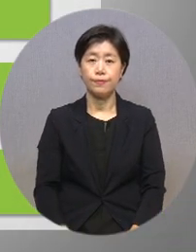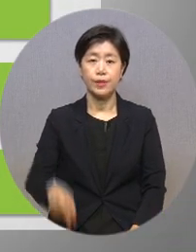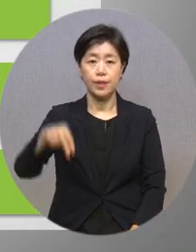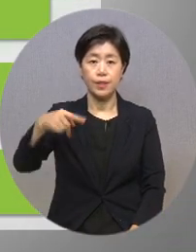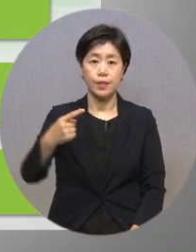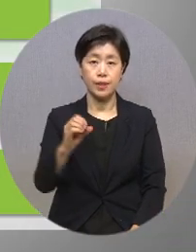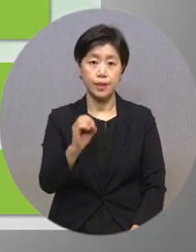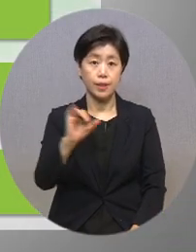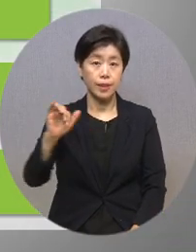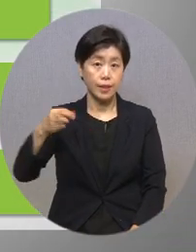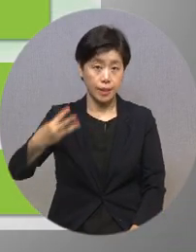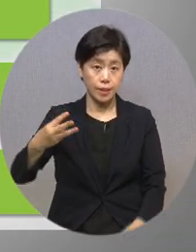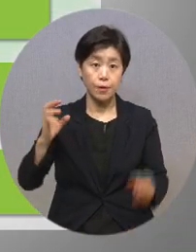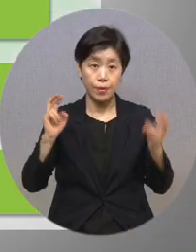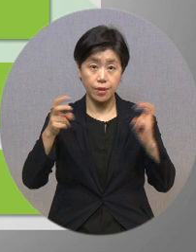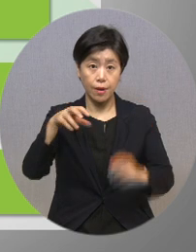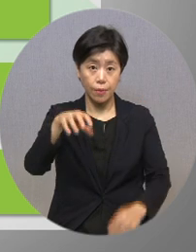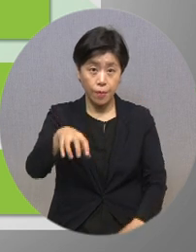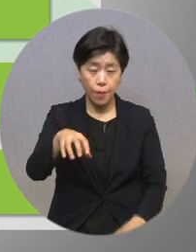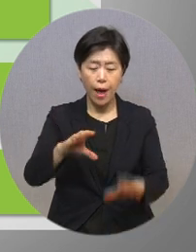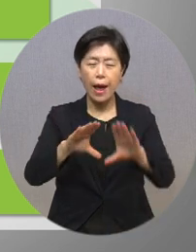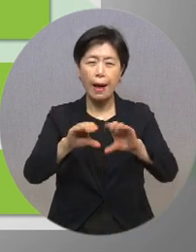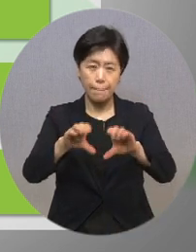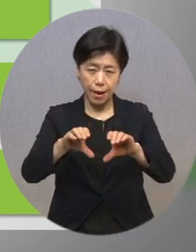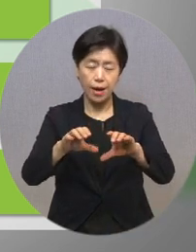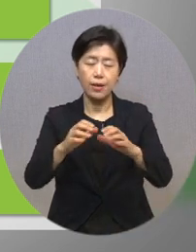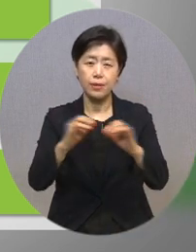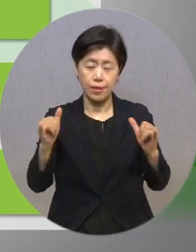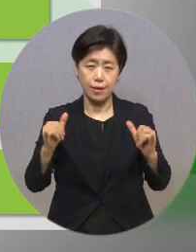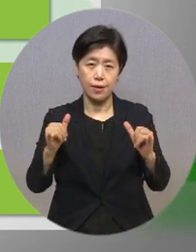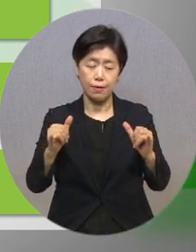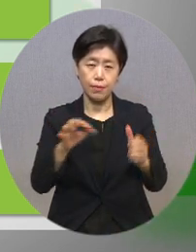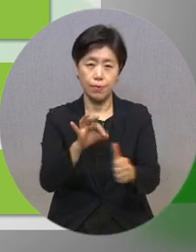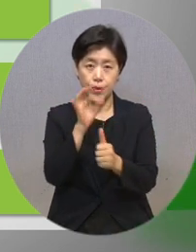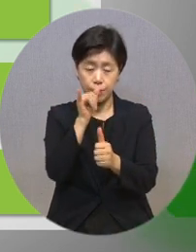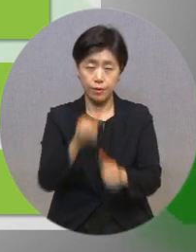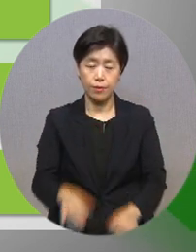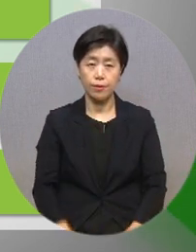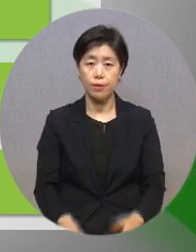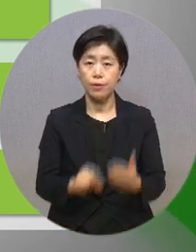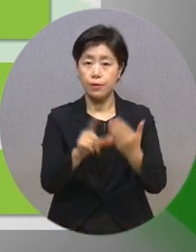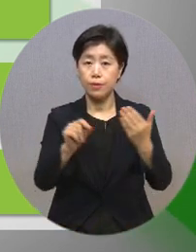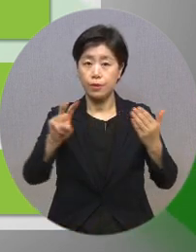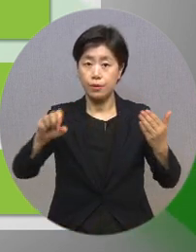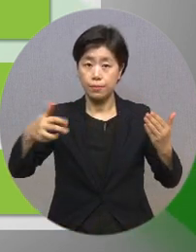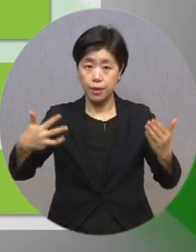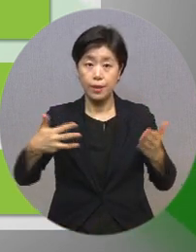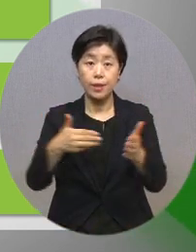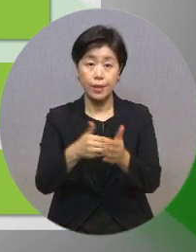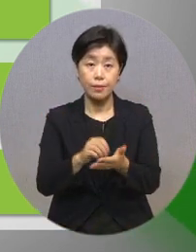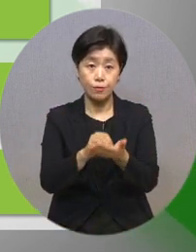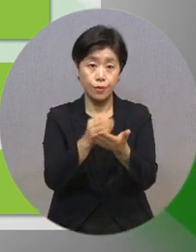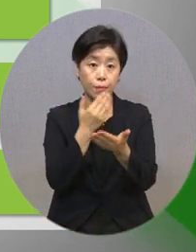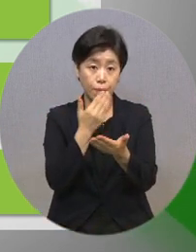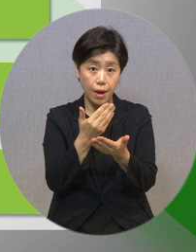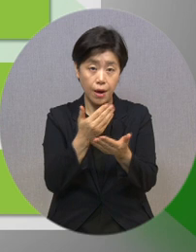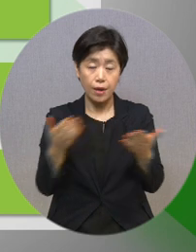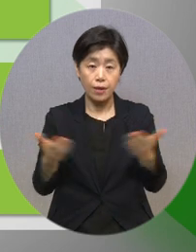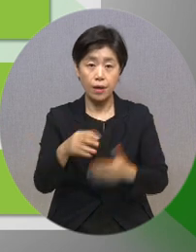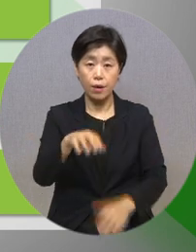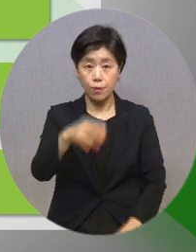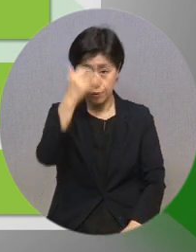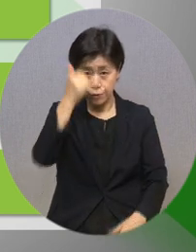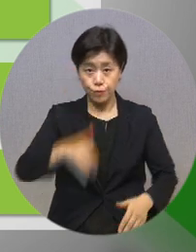주식회사 승일에서 안마사를 모집합니다. 접수 마감일은 9월 28일까지며 근무지는